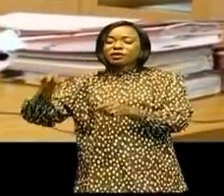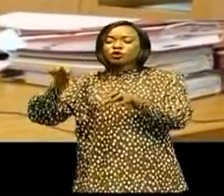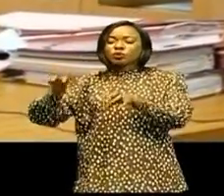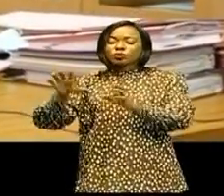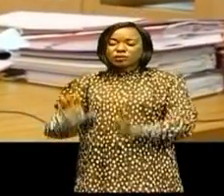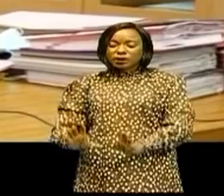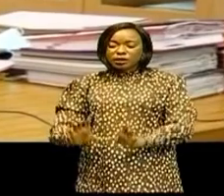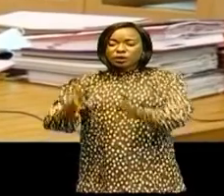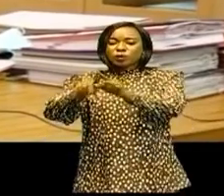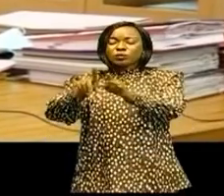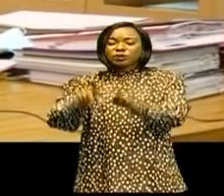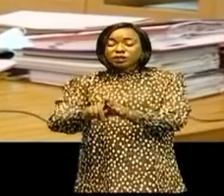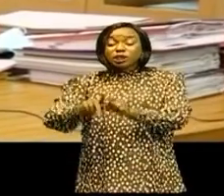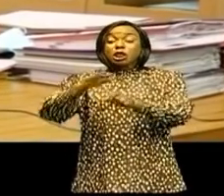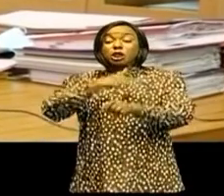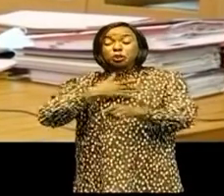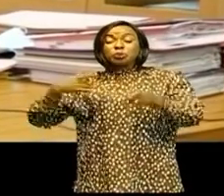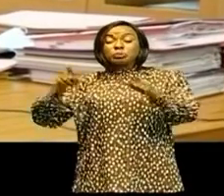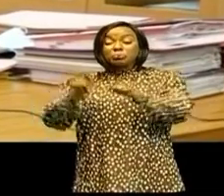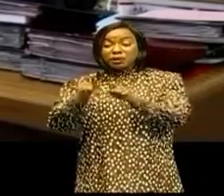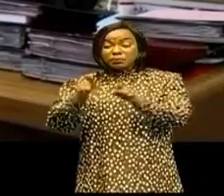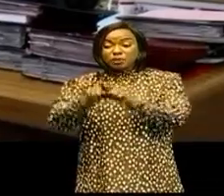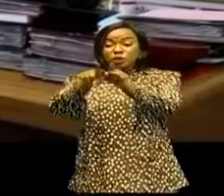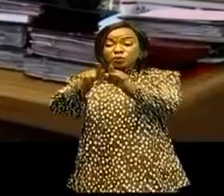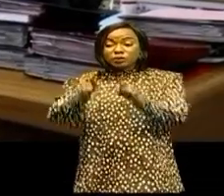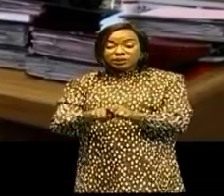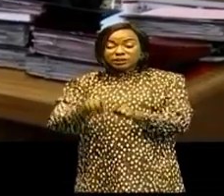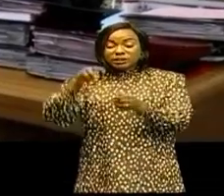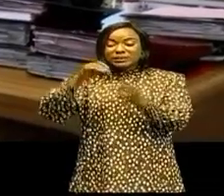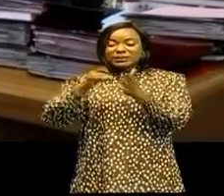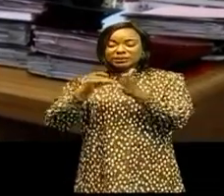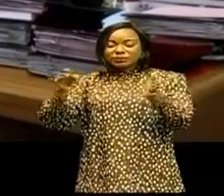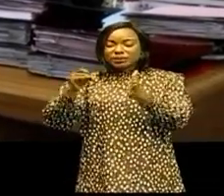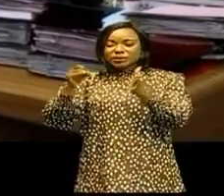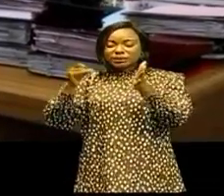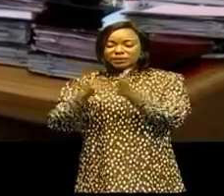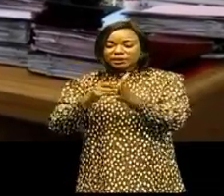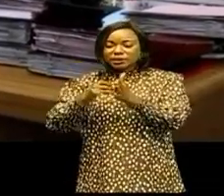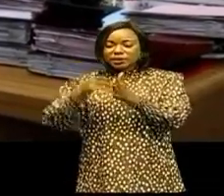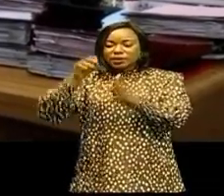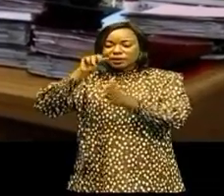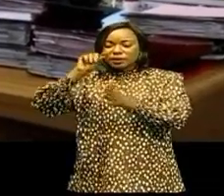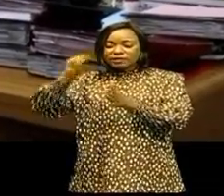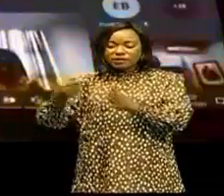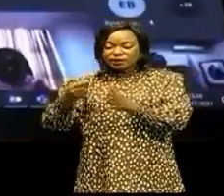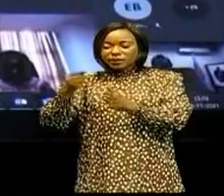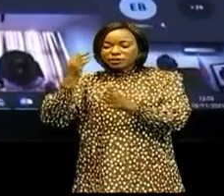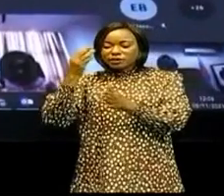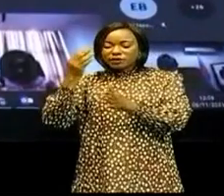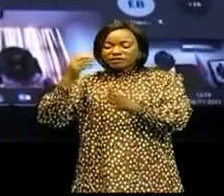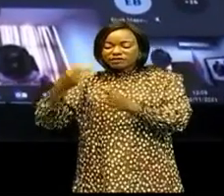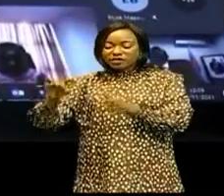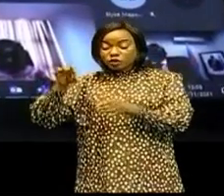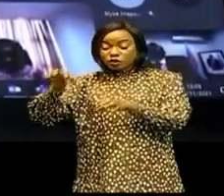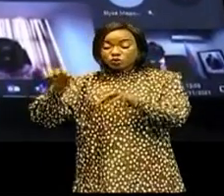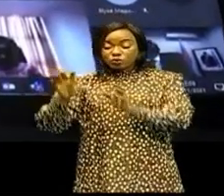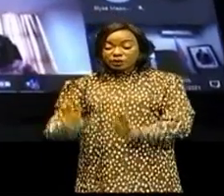357 cas de doublons parfaits d'un impact de 75,7 millions de francs